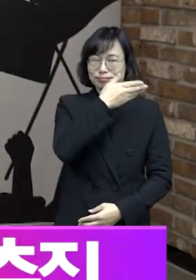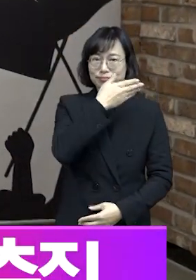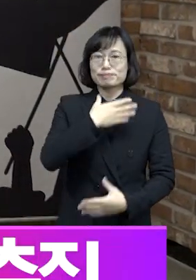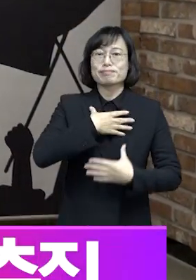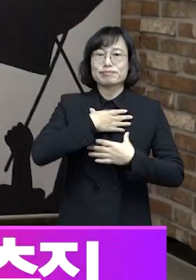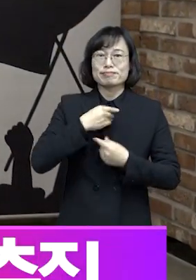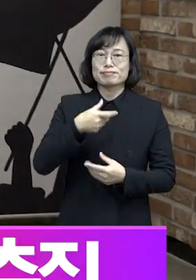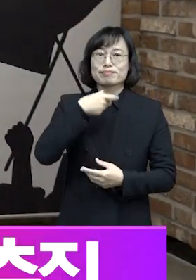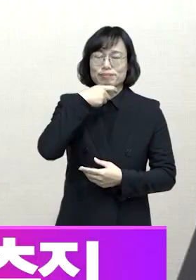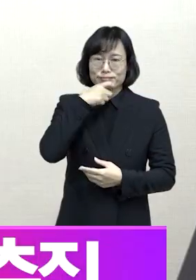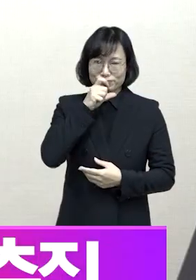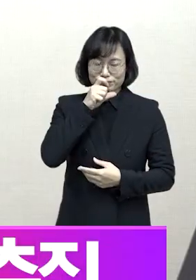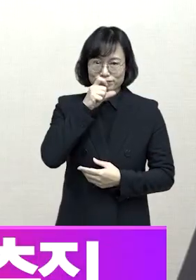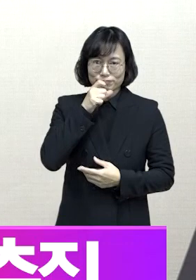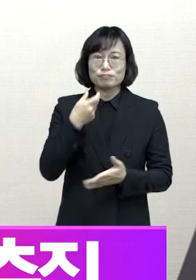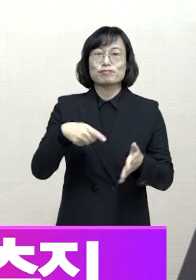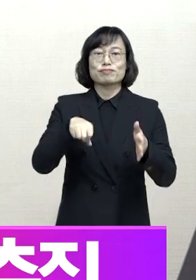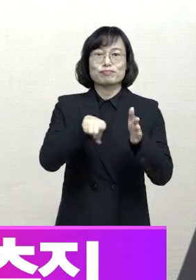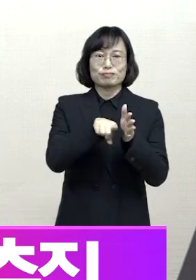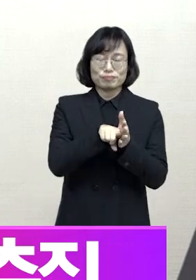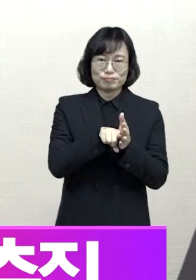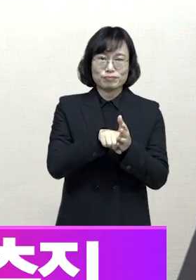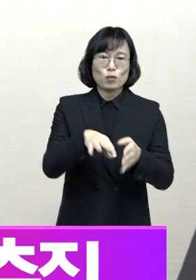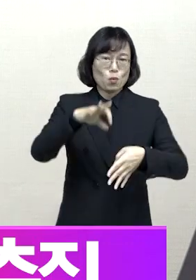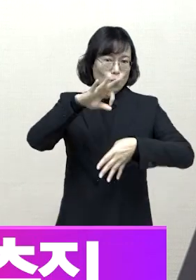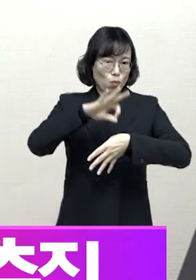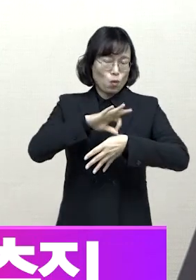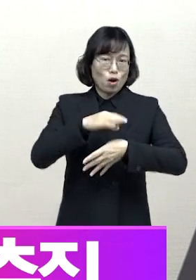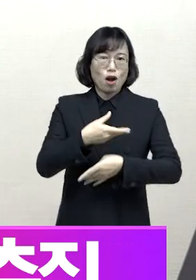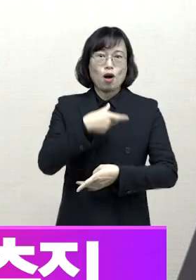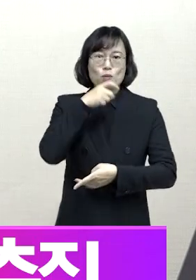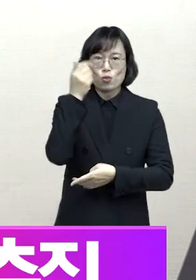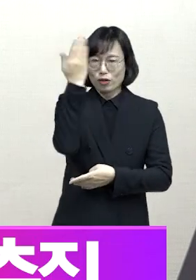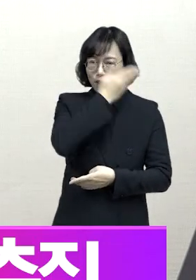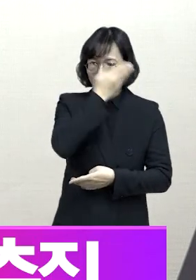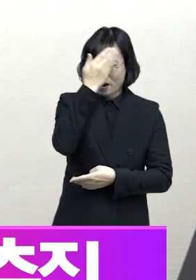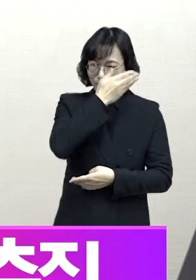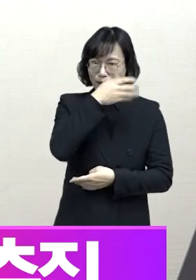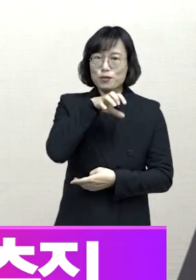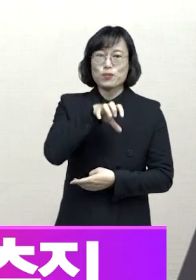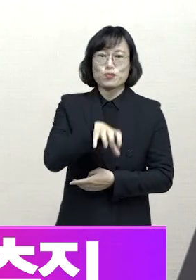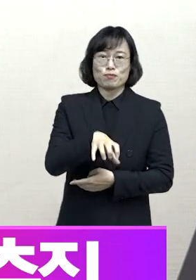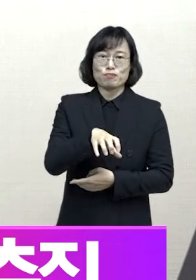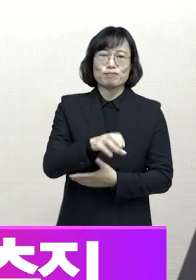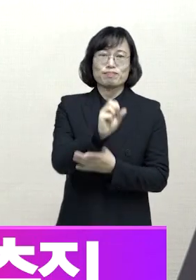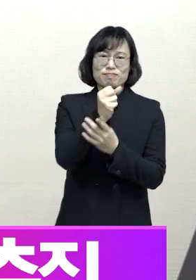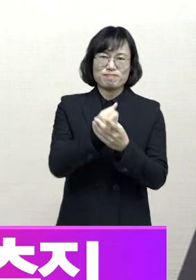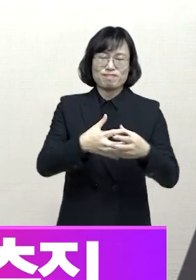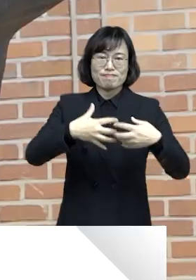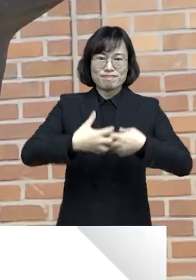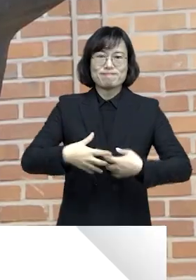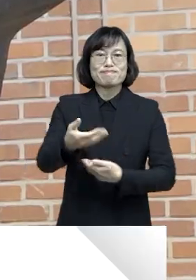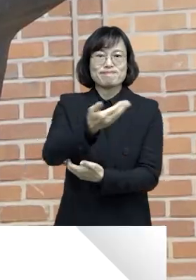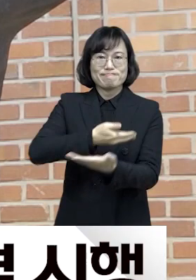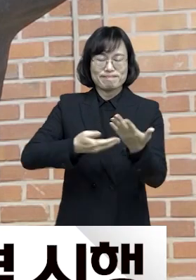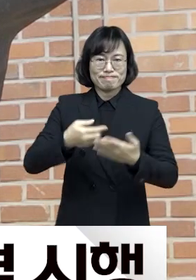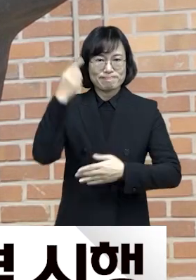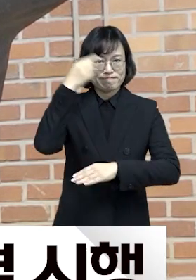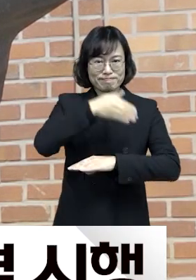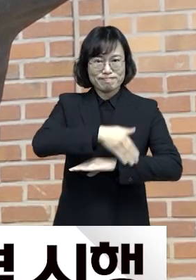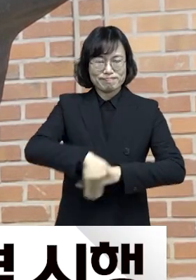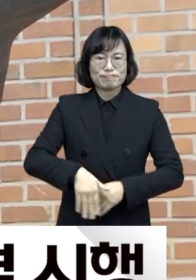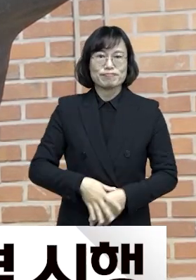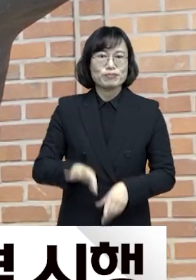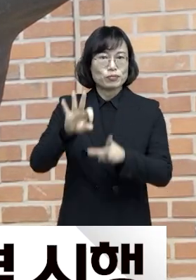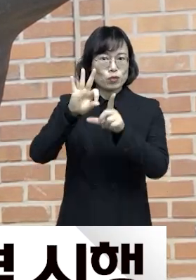깨끗하고 안전한 수돗물의 안정적인 공급을 위해 웅상정수장의 노후시설 개선 사업이 추진됩니다. 시는